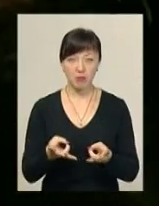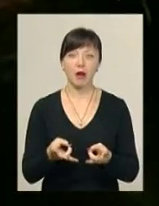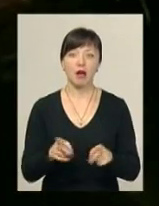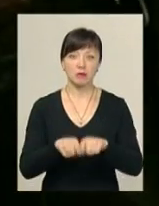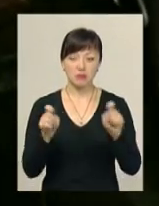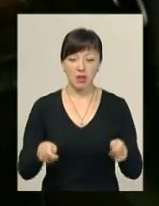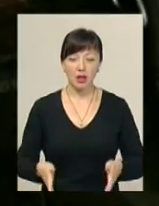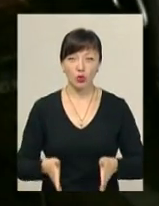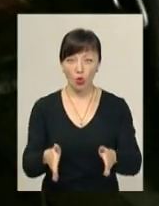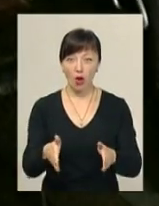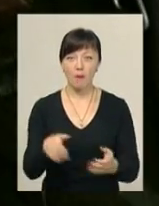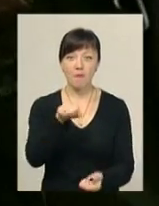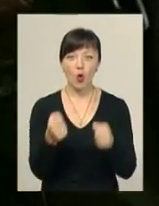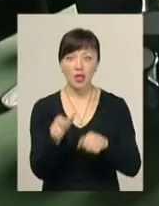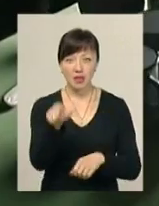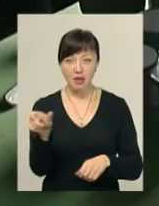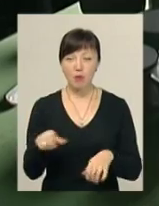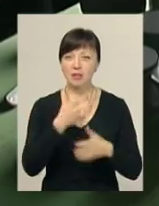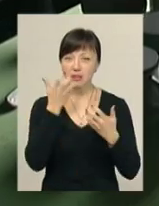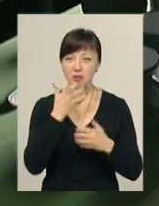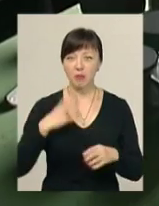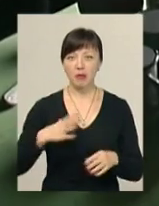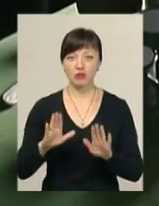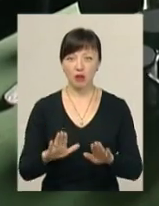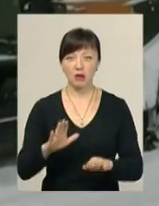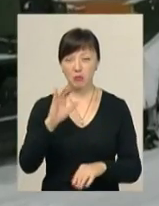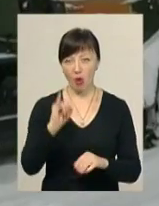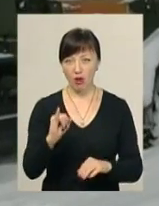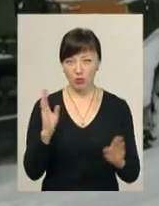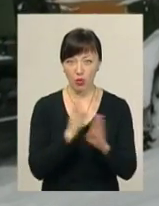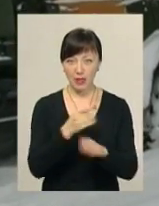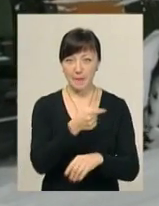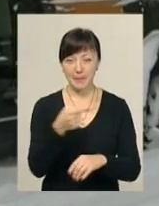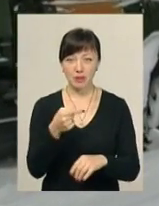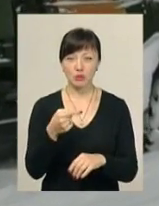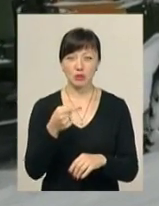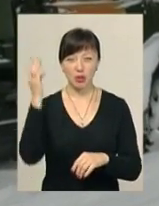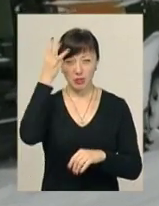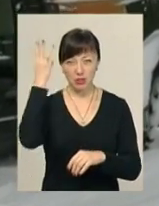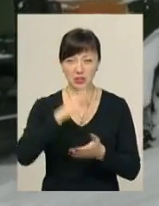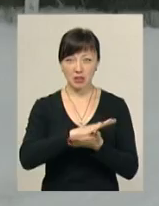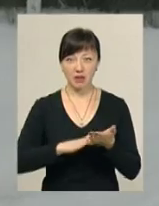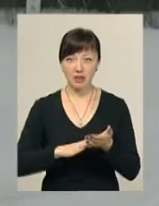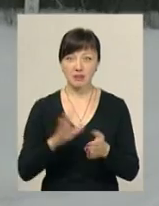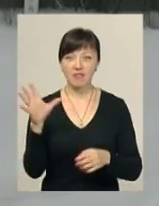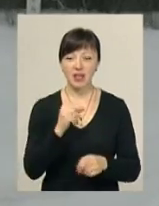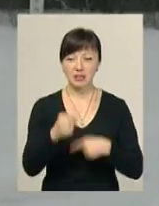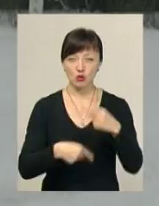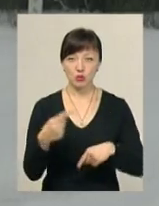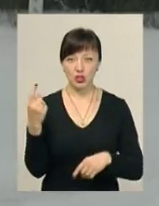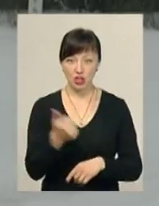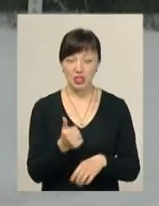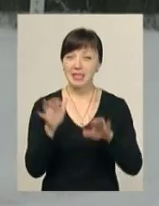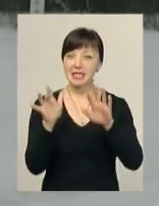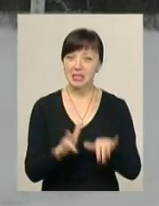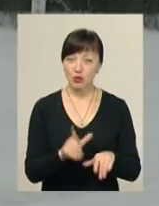розгорнуть на автотрасах, щоб водії могли зігрітися і перечекати негоду. Мінусова температура повітря на Хмельниччині триватиме увесь наступний тиждень,